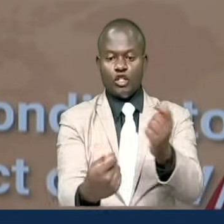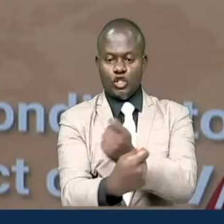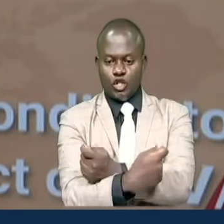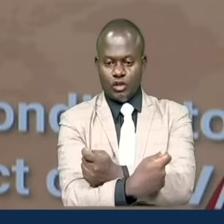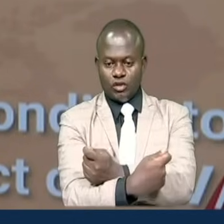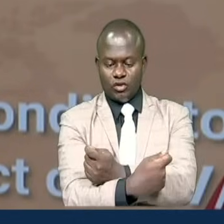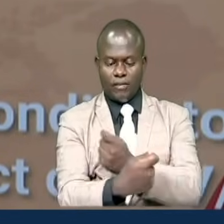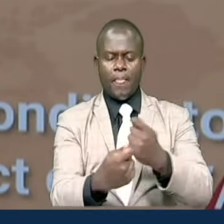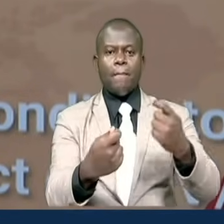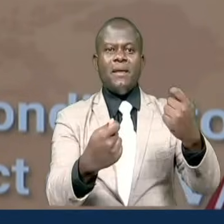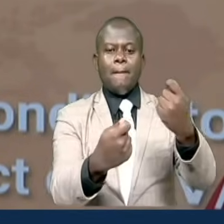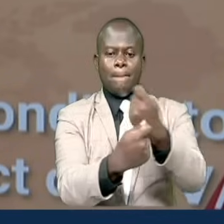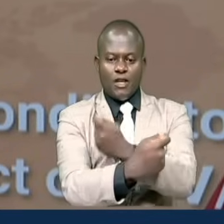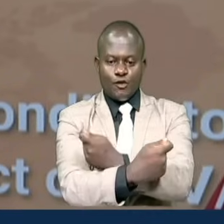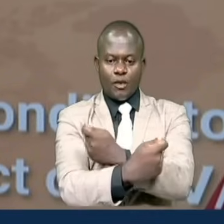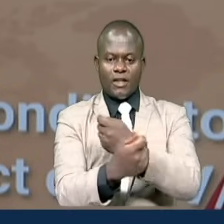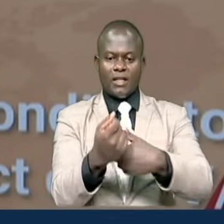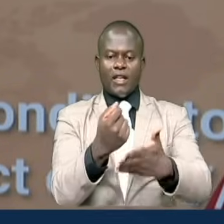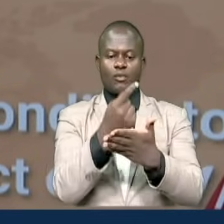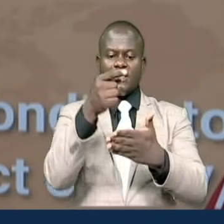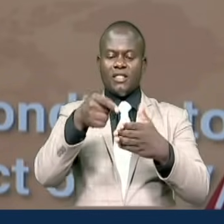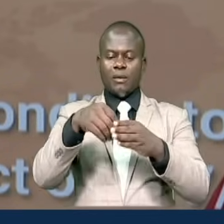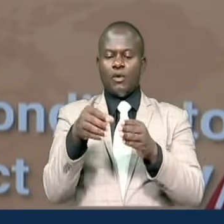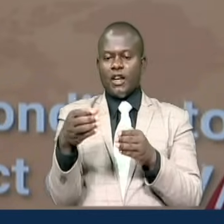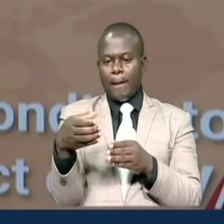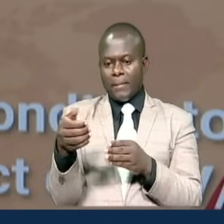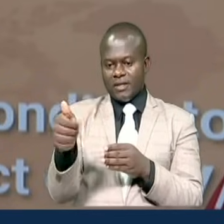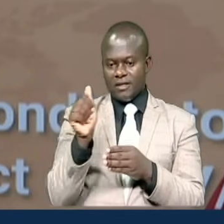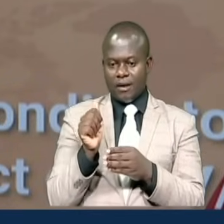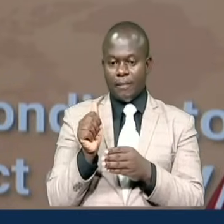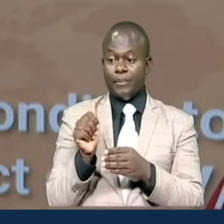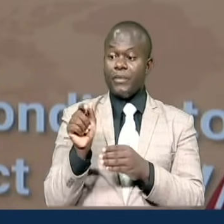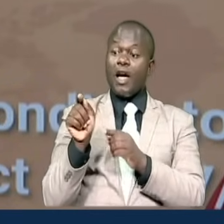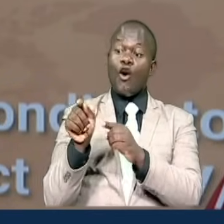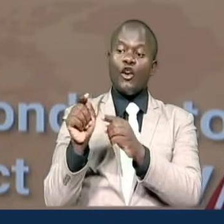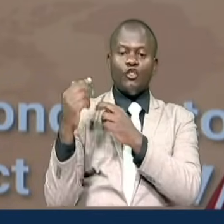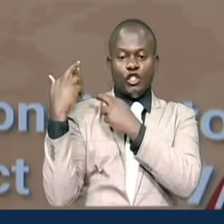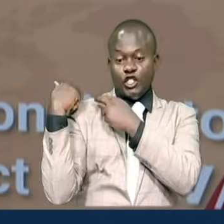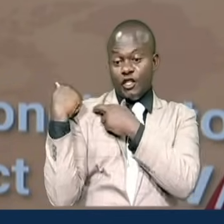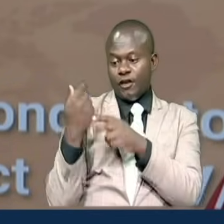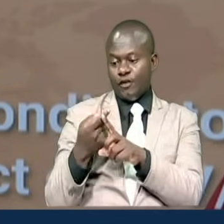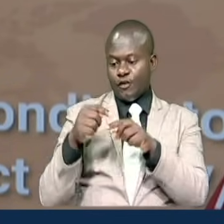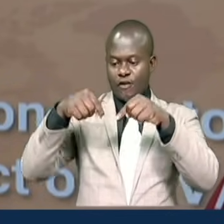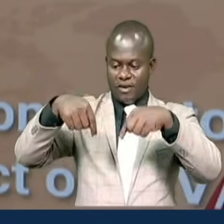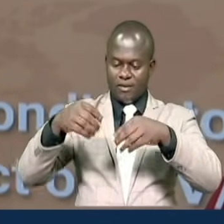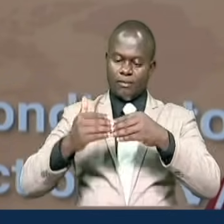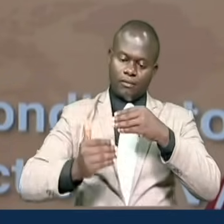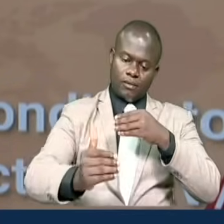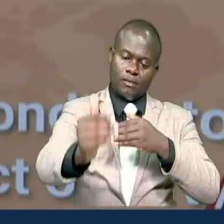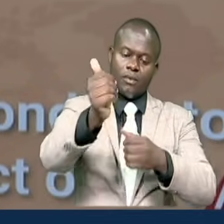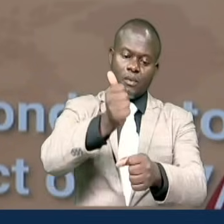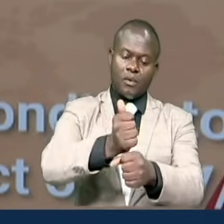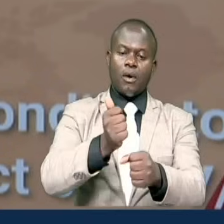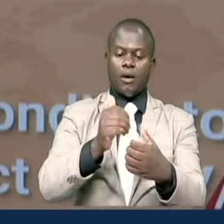byatume ziza muri companies zabo aho rero ubu ni umukoro twavanye hano tugiye kubikora mu rwego rwo gusangira